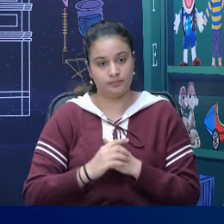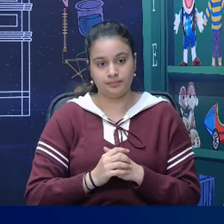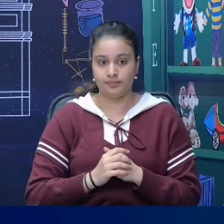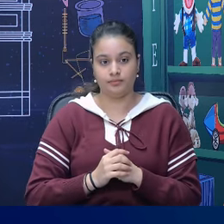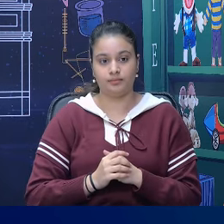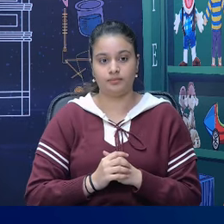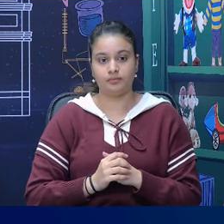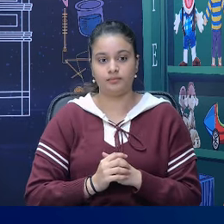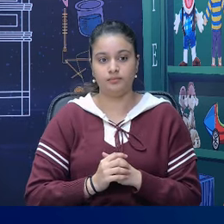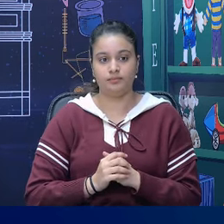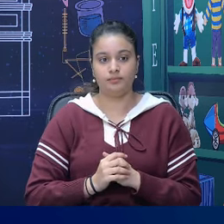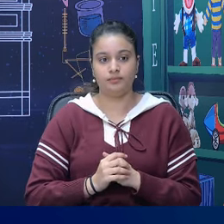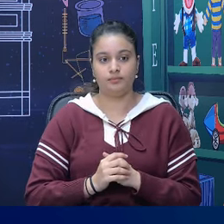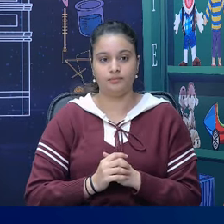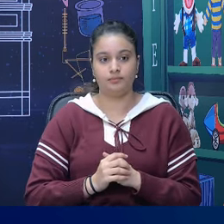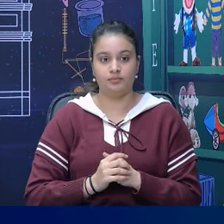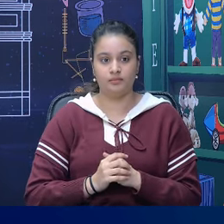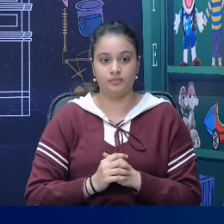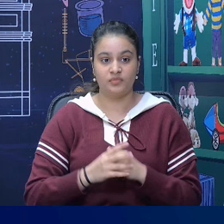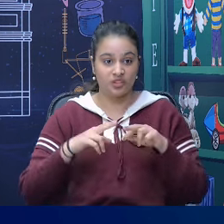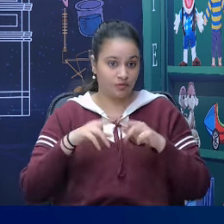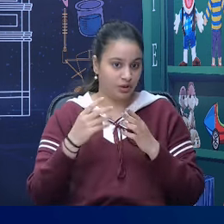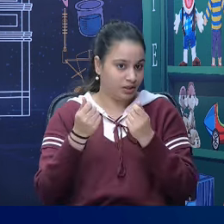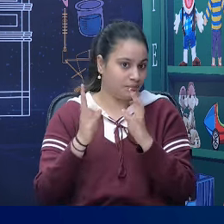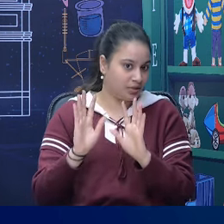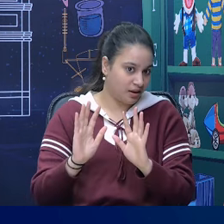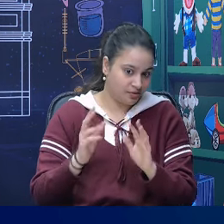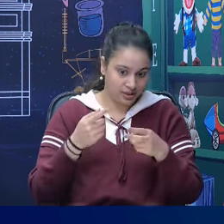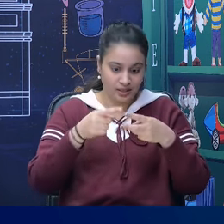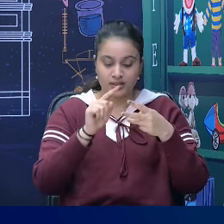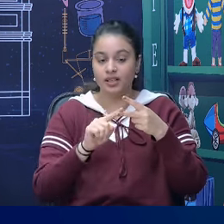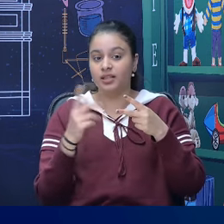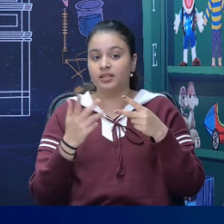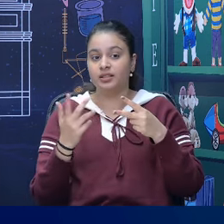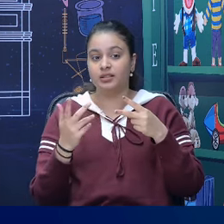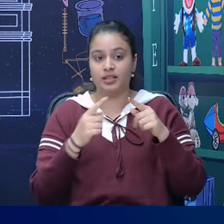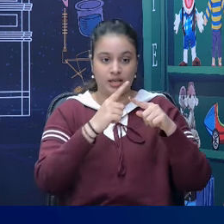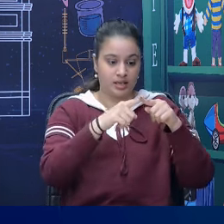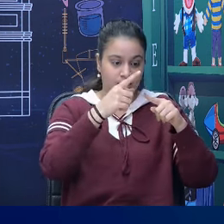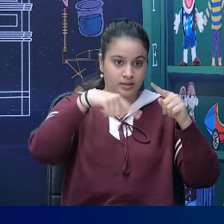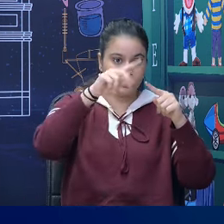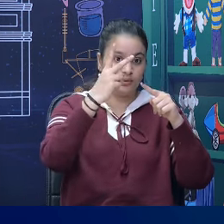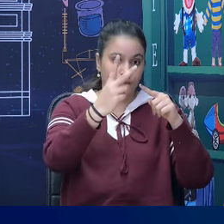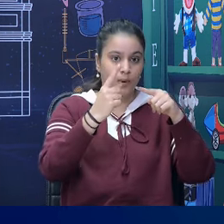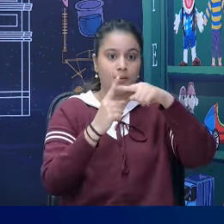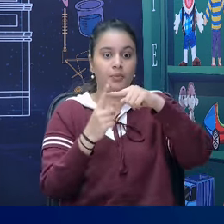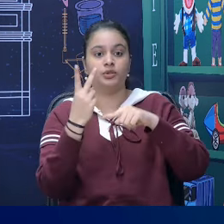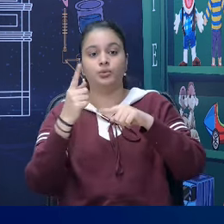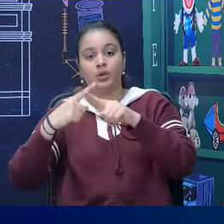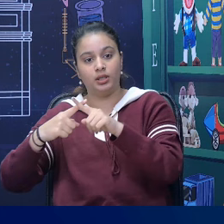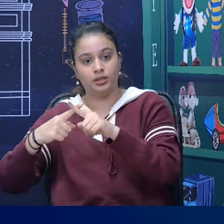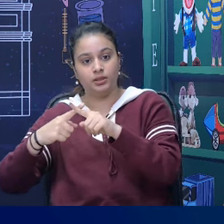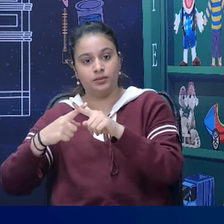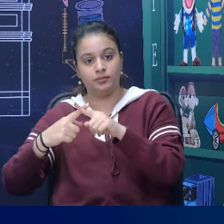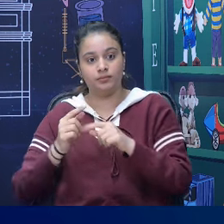है ओके पूर्ण संख्या है अब जो दूसरा मैंने बोला आपको एक्स स् प् 2 एक् इसमें कितनी